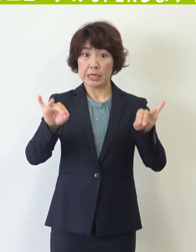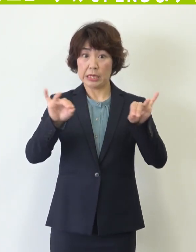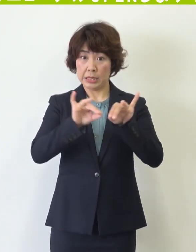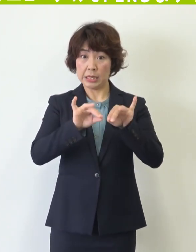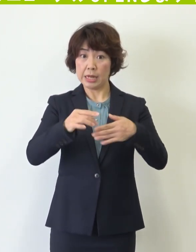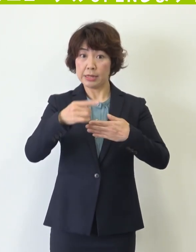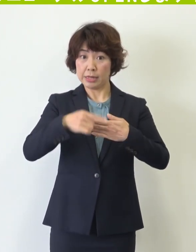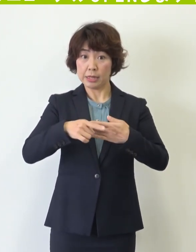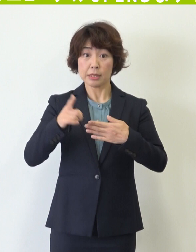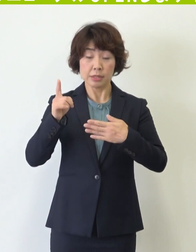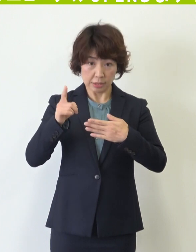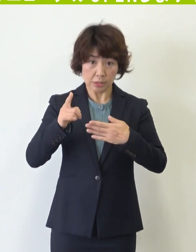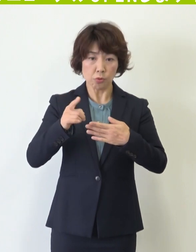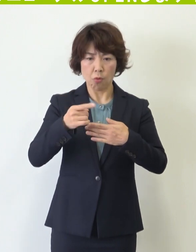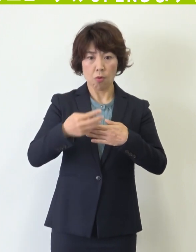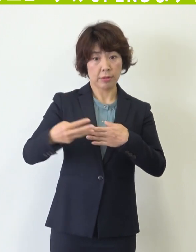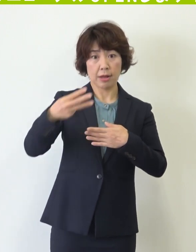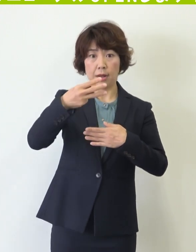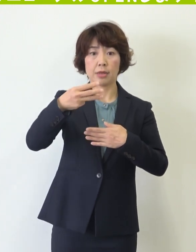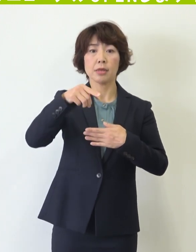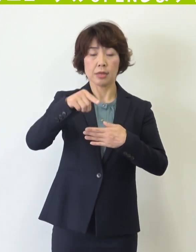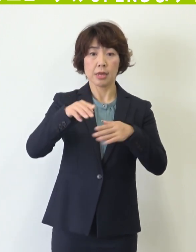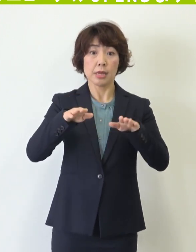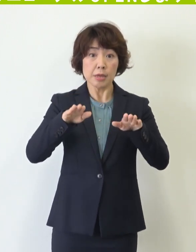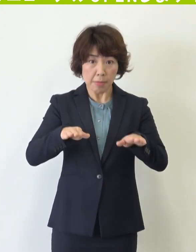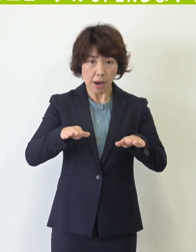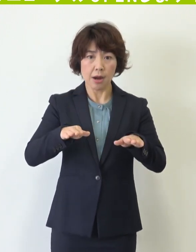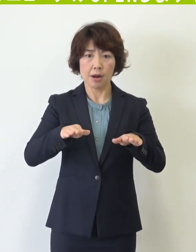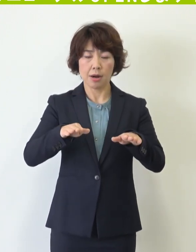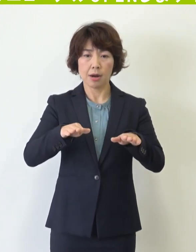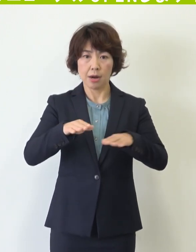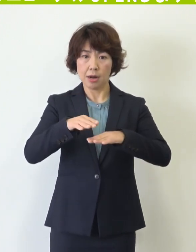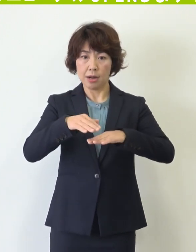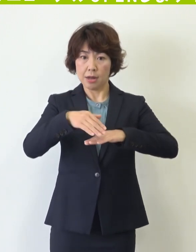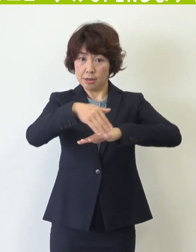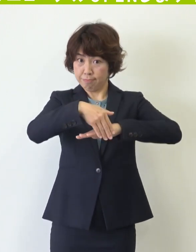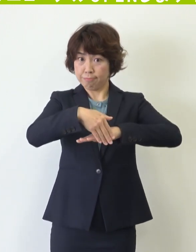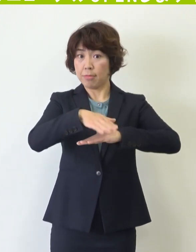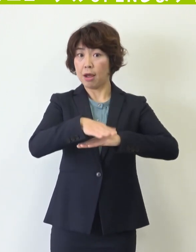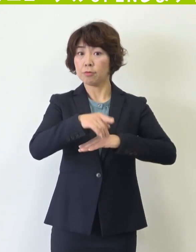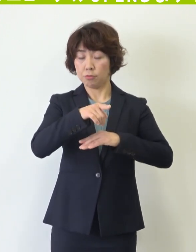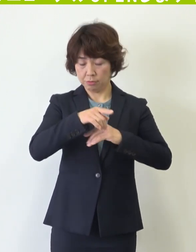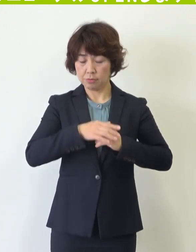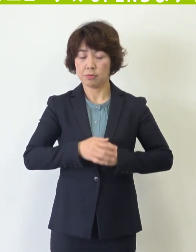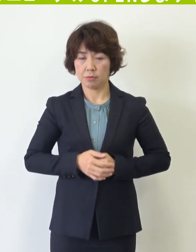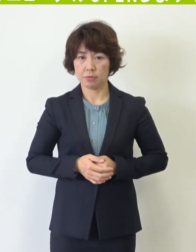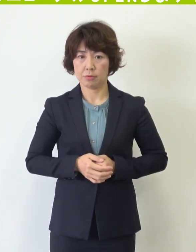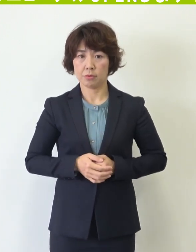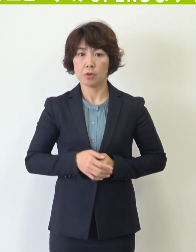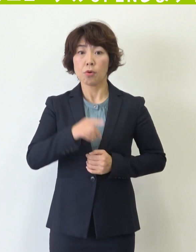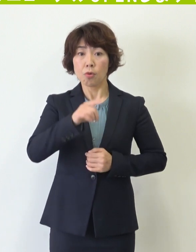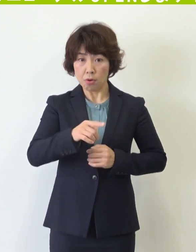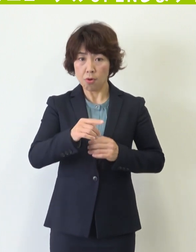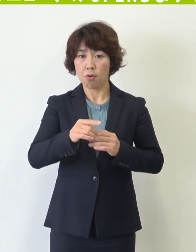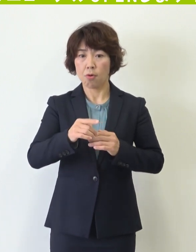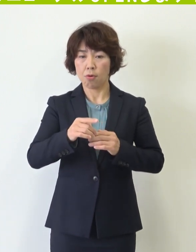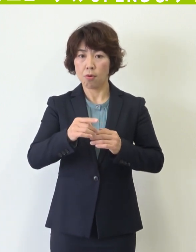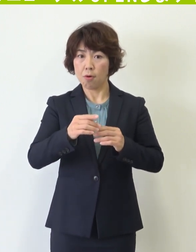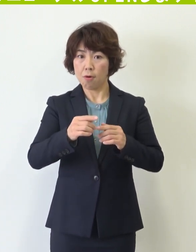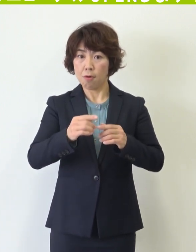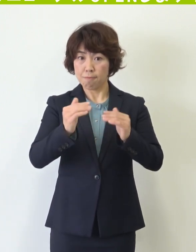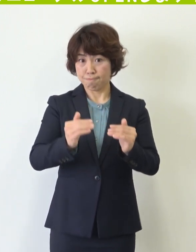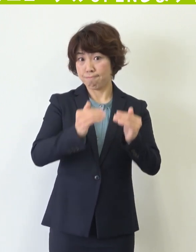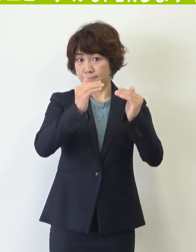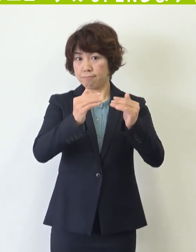のですねえ上の方にですねあのまあ現在もですねあのースペースがあるんですけれども場所が今